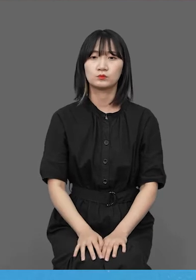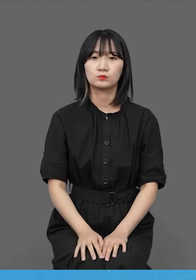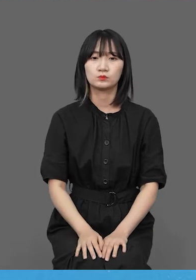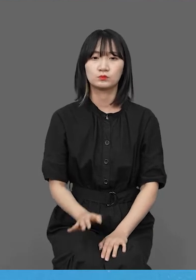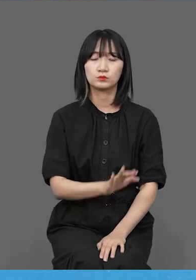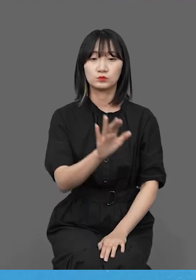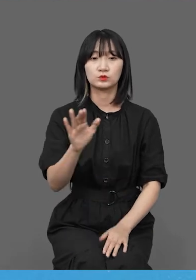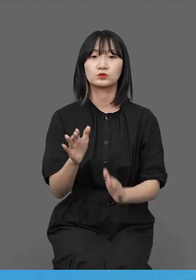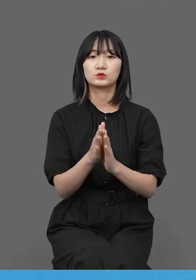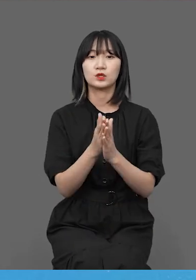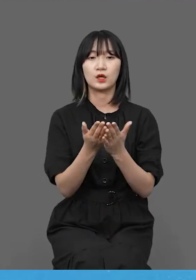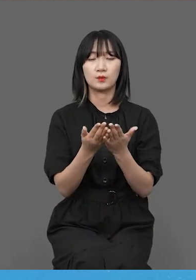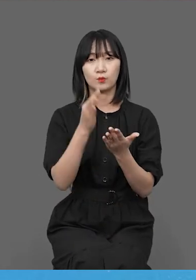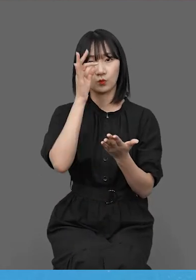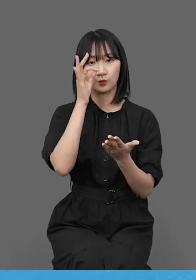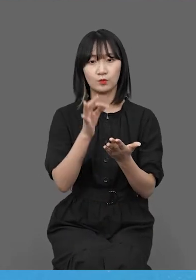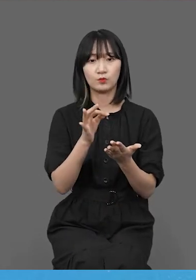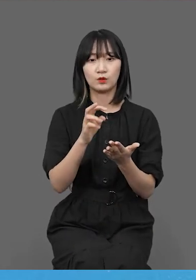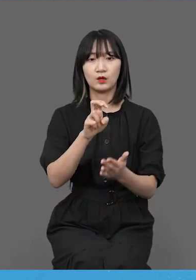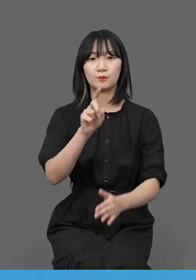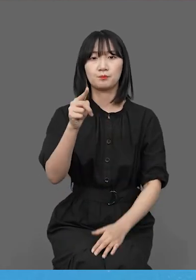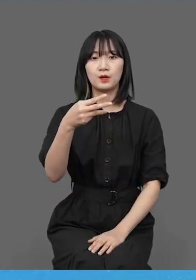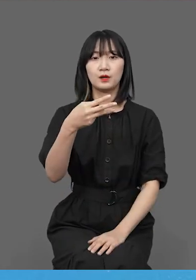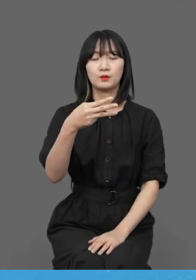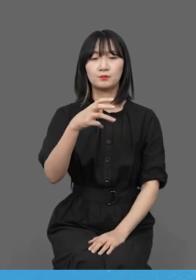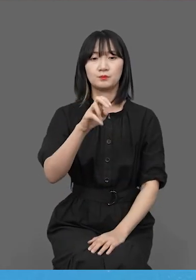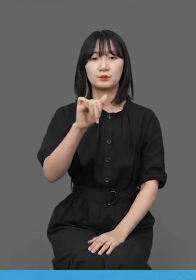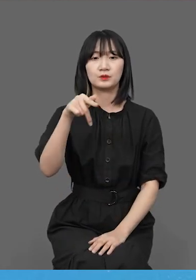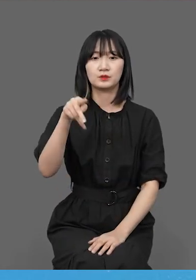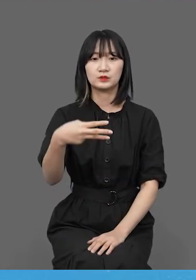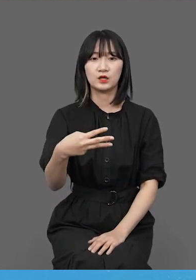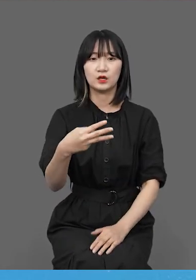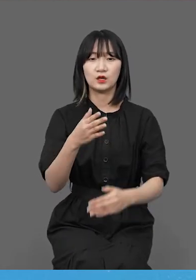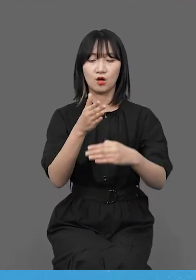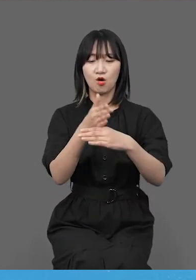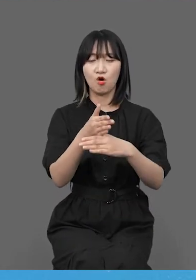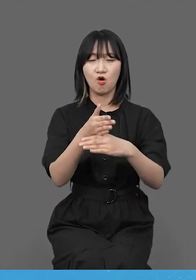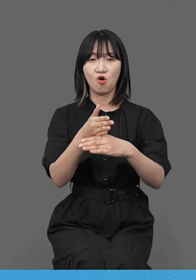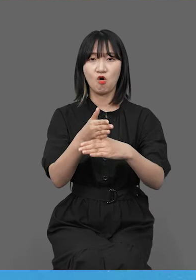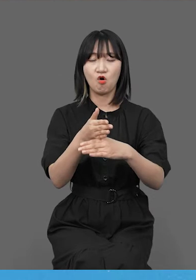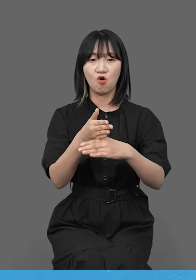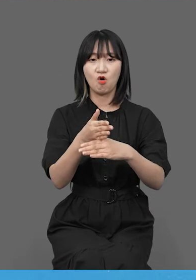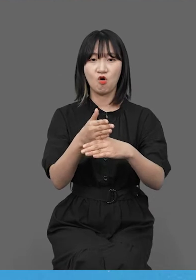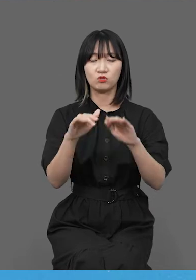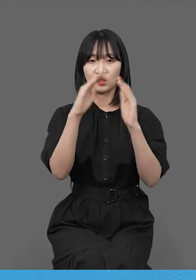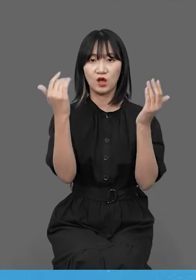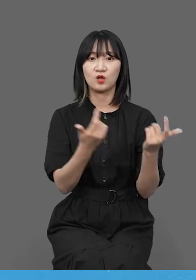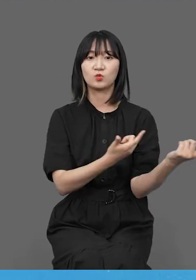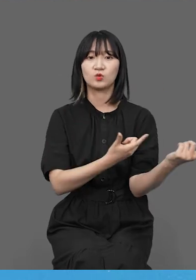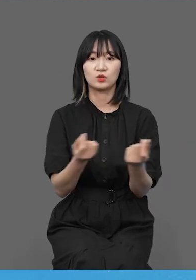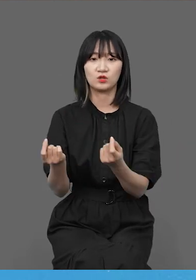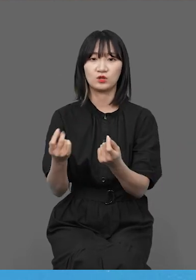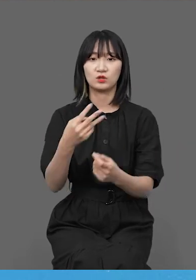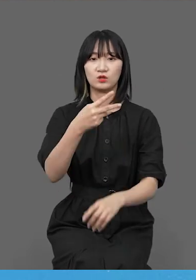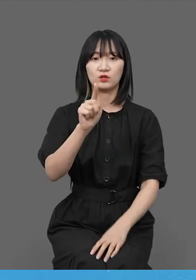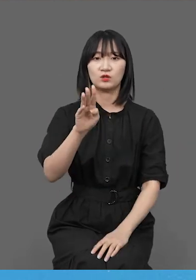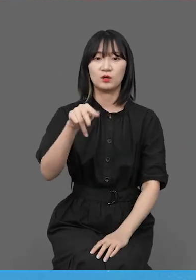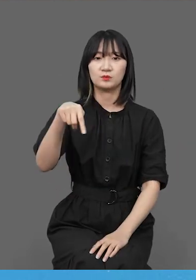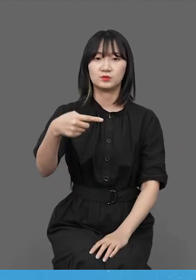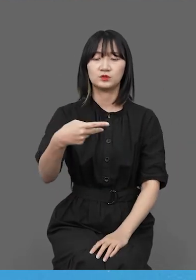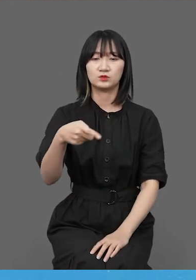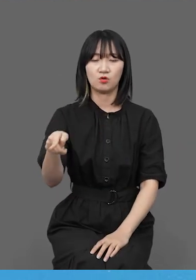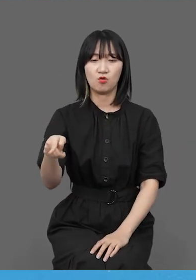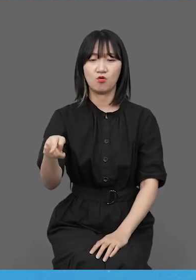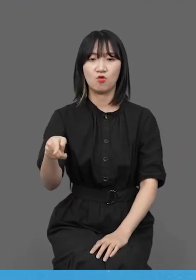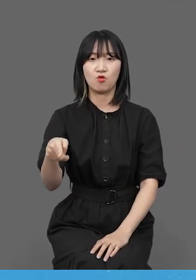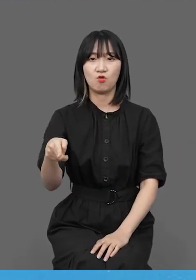우리 책에서도 보면은 말미잘 같은 건 360도 대칭이거든요. 저기 뭐 랍스터, 가재